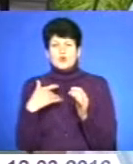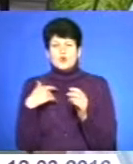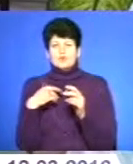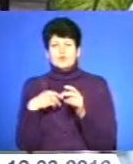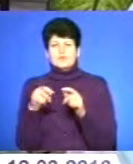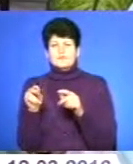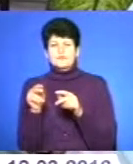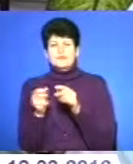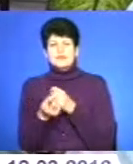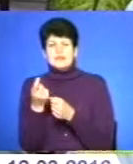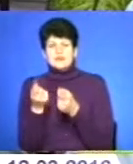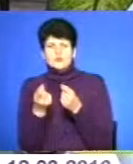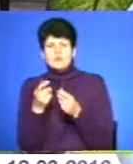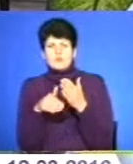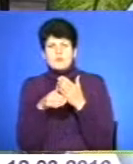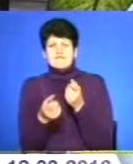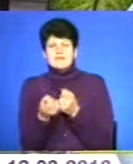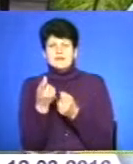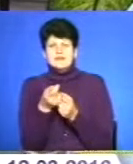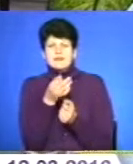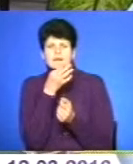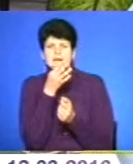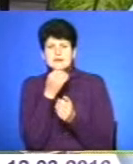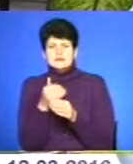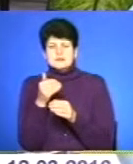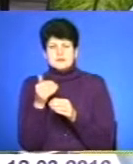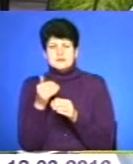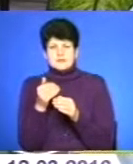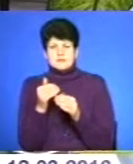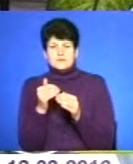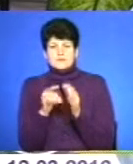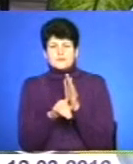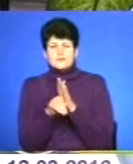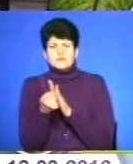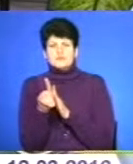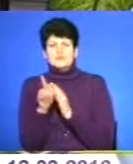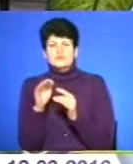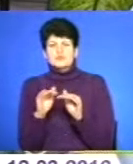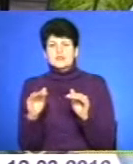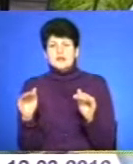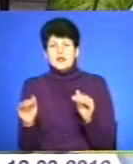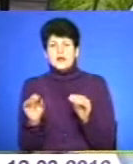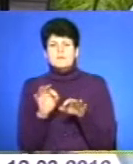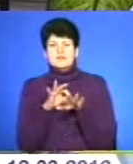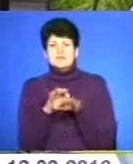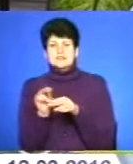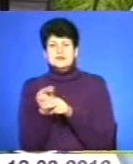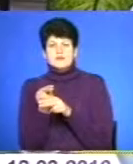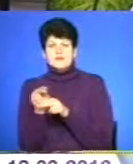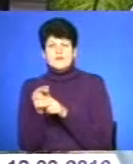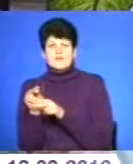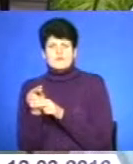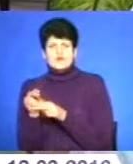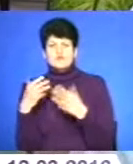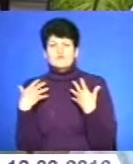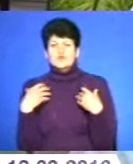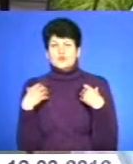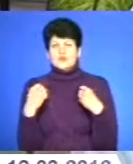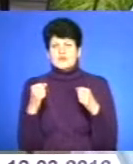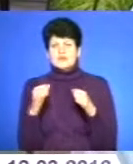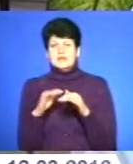не тільки виявити туберкульоз на ранніх стадіях у дітей, а також провести профілактичне лікування у здорових